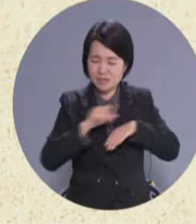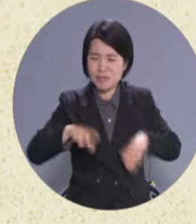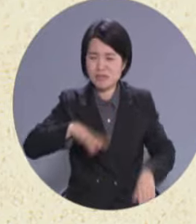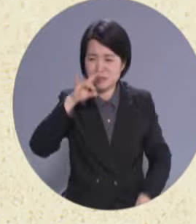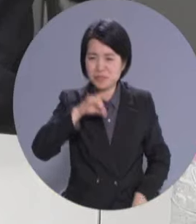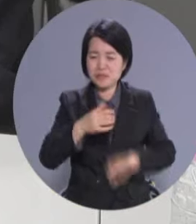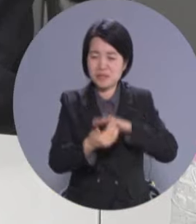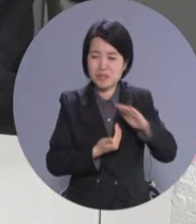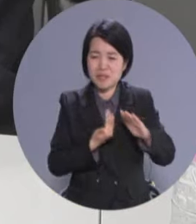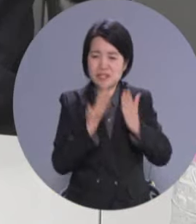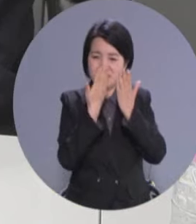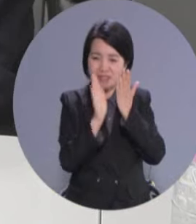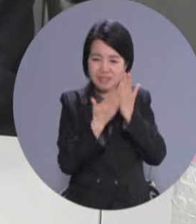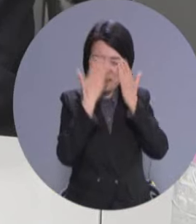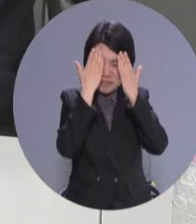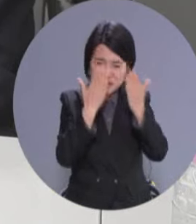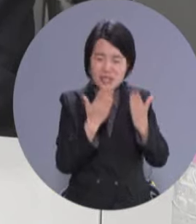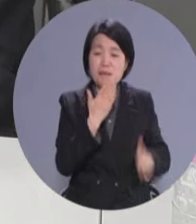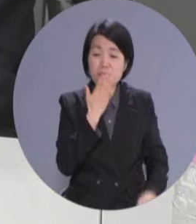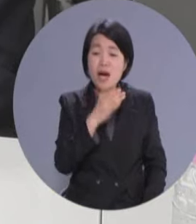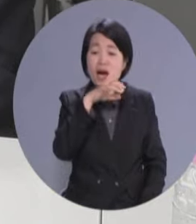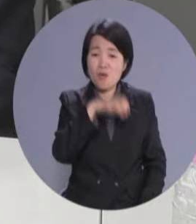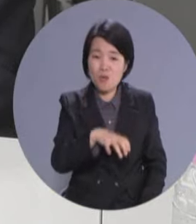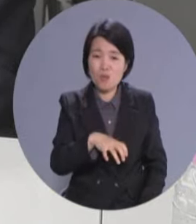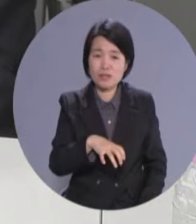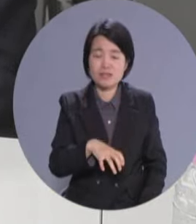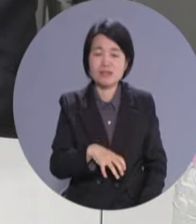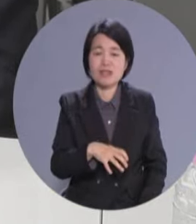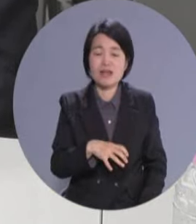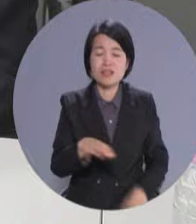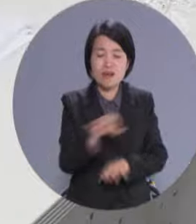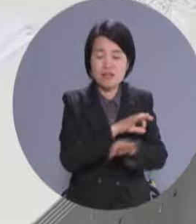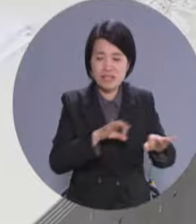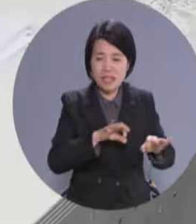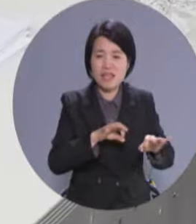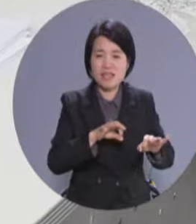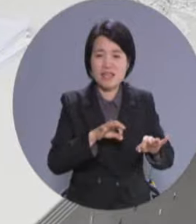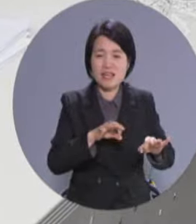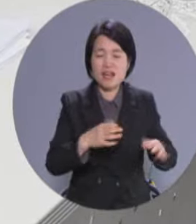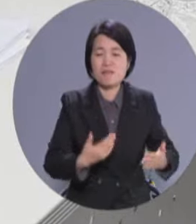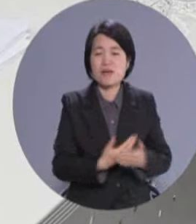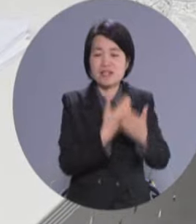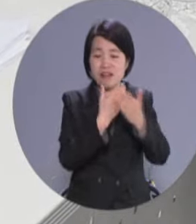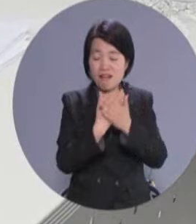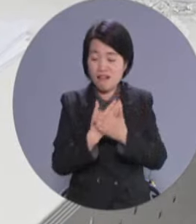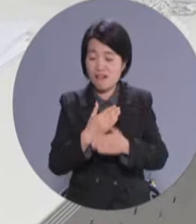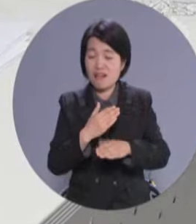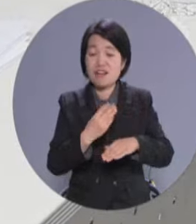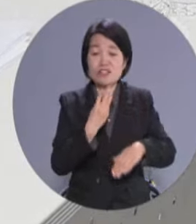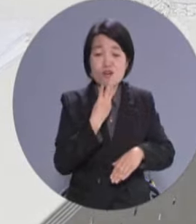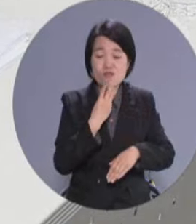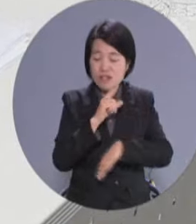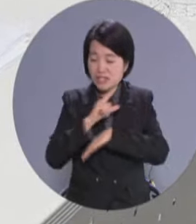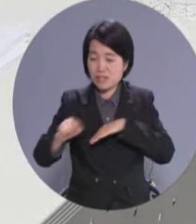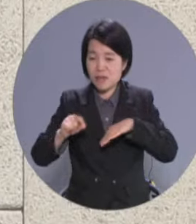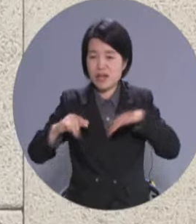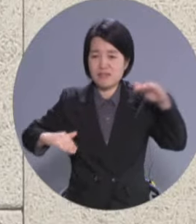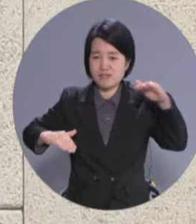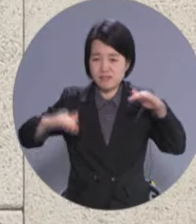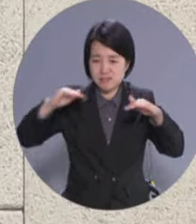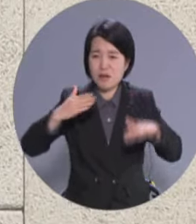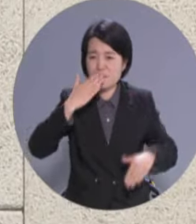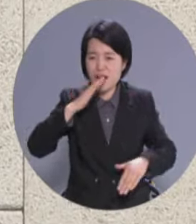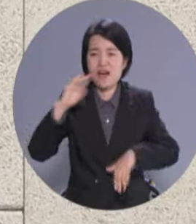예타 면제 산단으로 국가경제와 지역균형 발전을 이끄는 핵심 산업 거점이 될 거라고 강조했습니다.